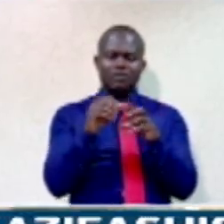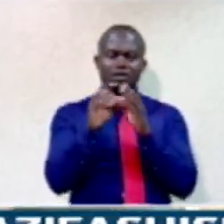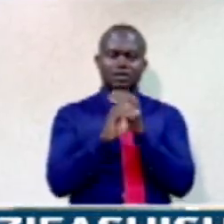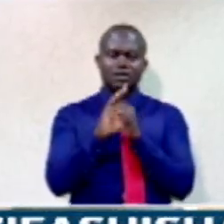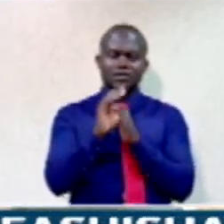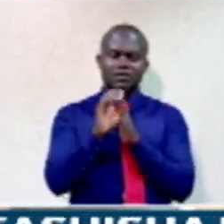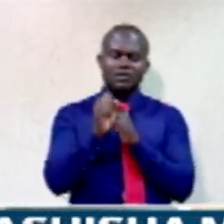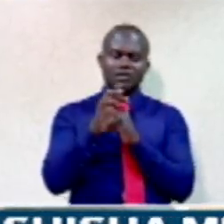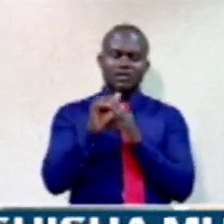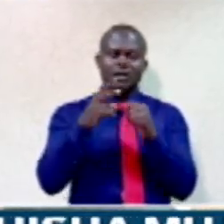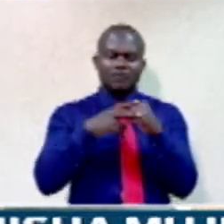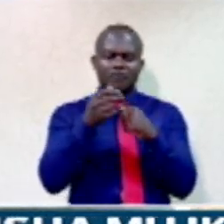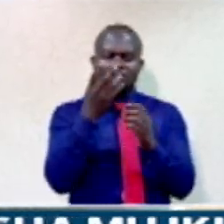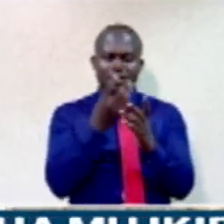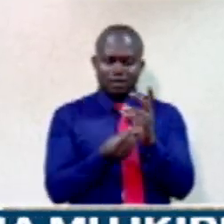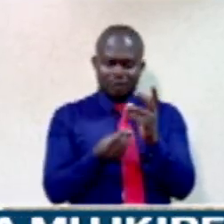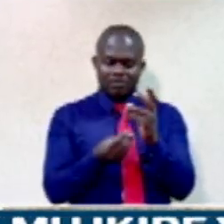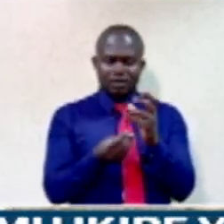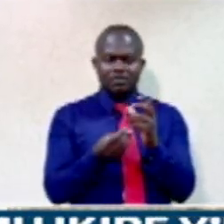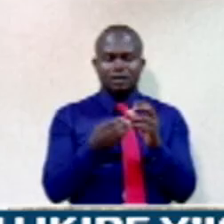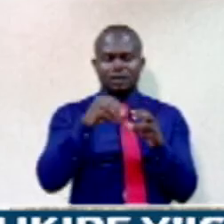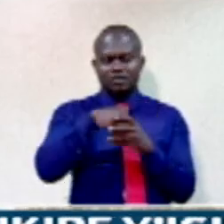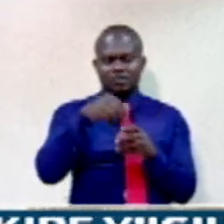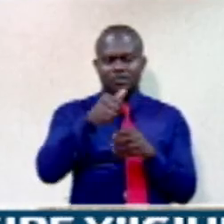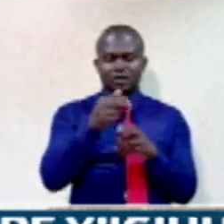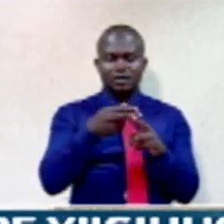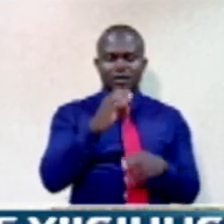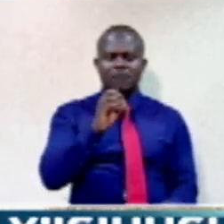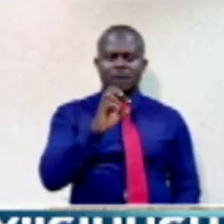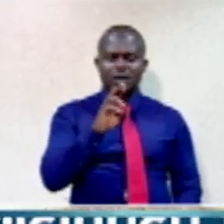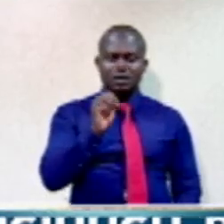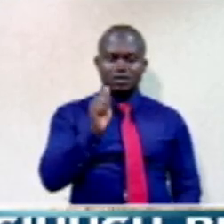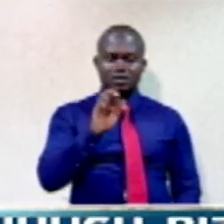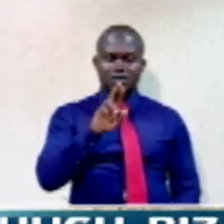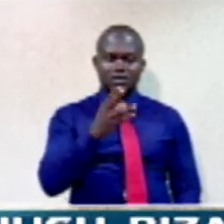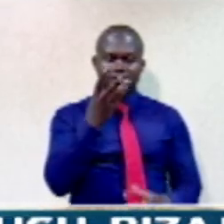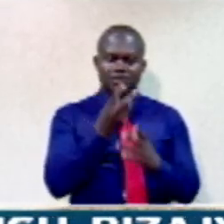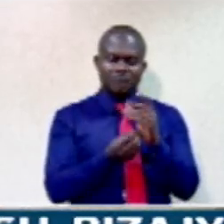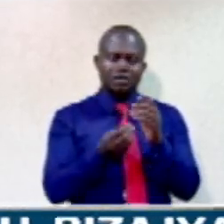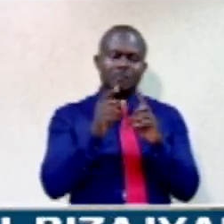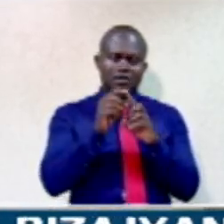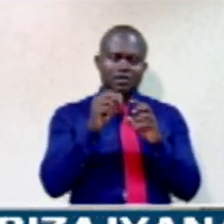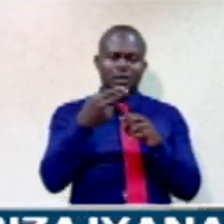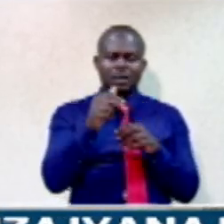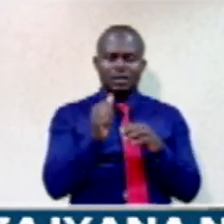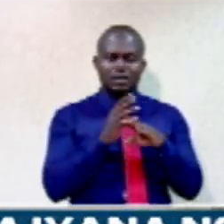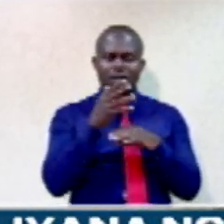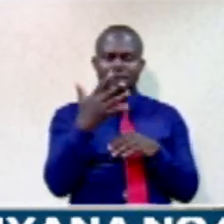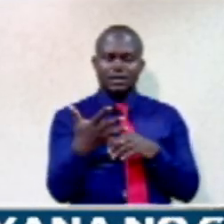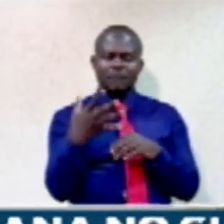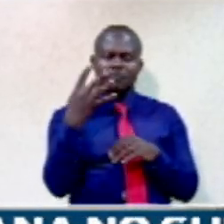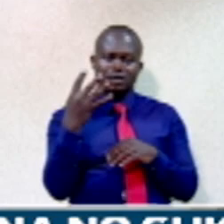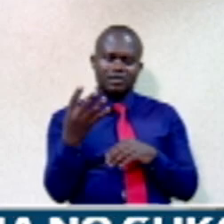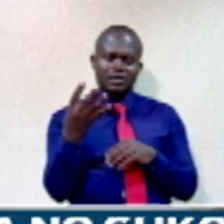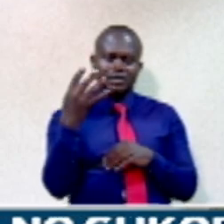Bugesera, 7 niyo yahuye n'igihombo. Muri zo yitwa Korimaru ikaba yarahombye umuceri wari ku buso bwa hegitari